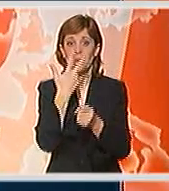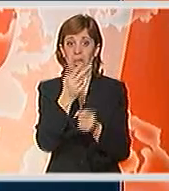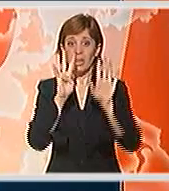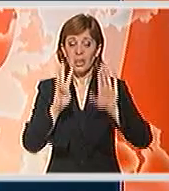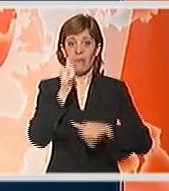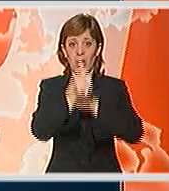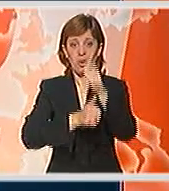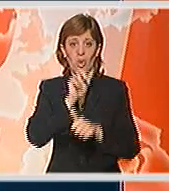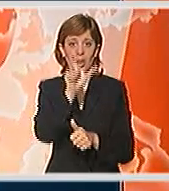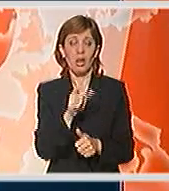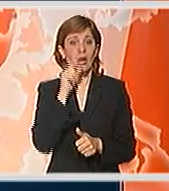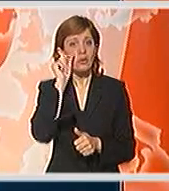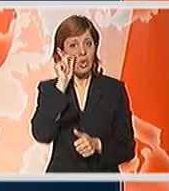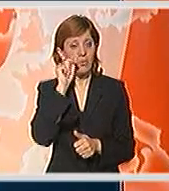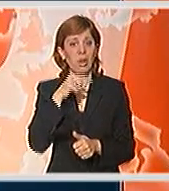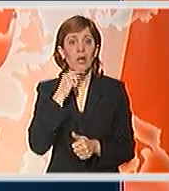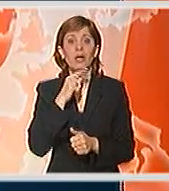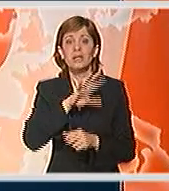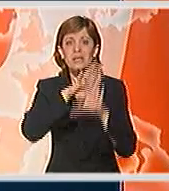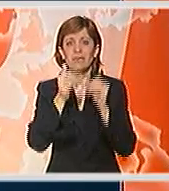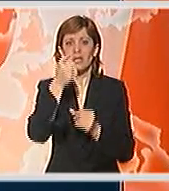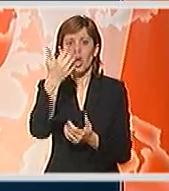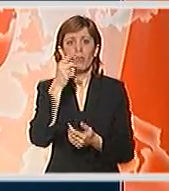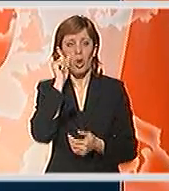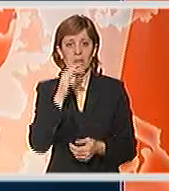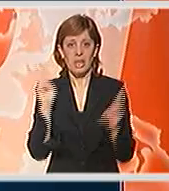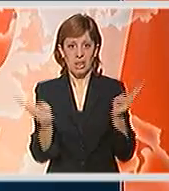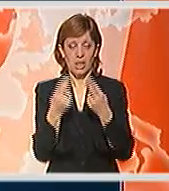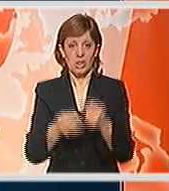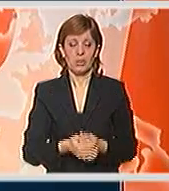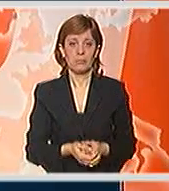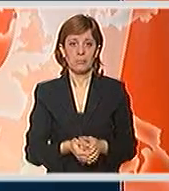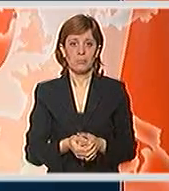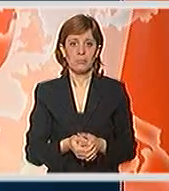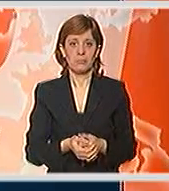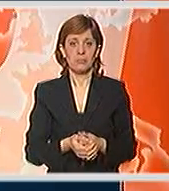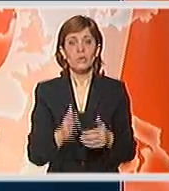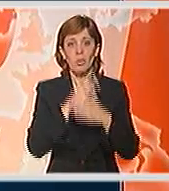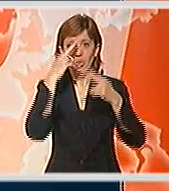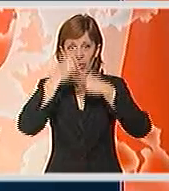39-godišnjim Christopherom Spateom, učestvuje više od 100 policajaca.